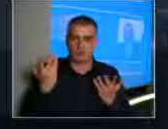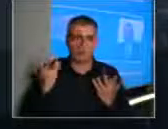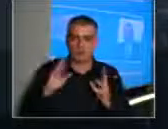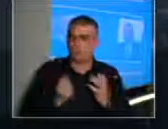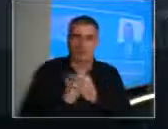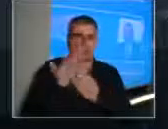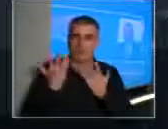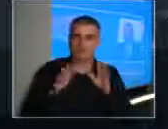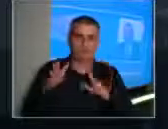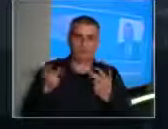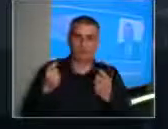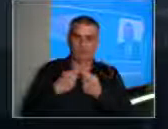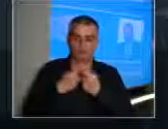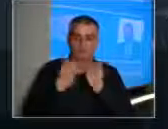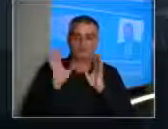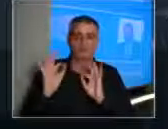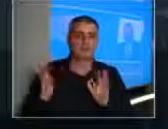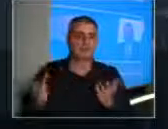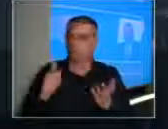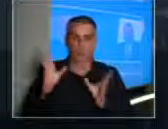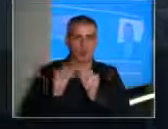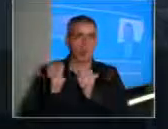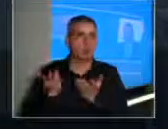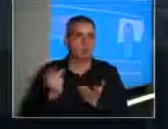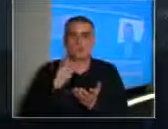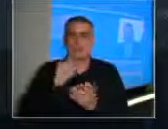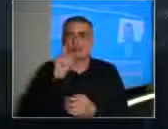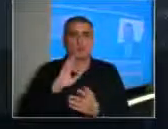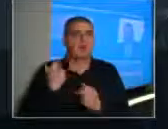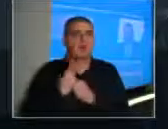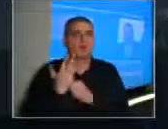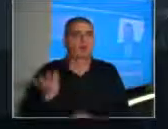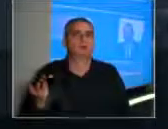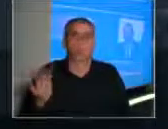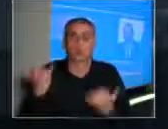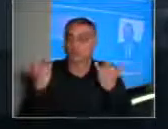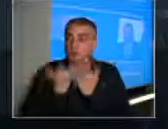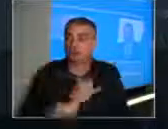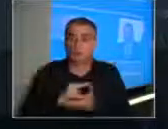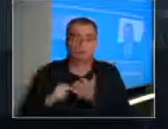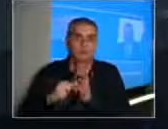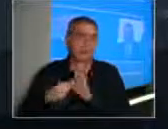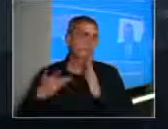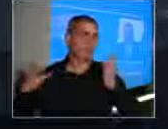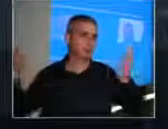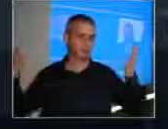יכול להכיר, השותפים הטבעיים שלו, לא יהיו איתו, אז לא, מה הוא עושה? לא, זה טעות אסטרטגית,